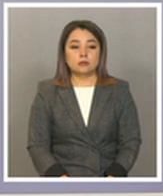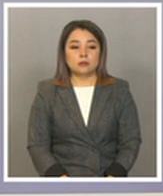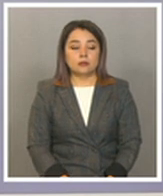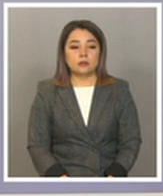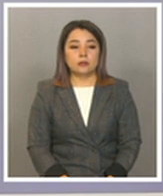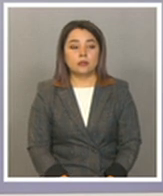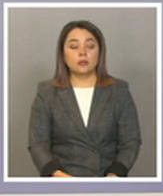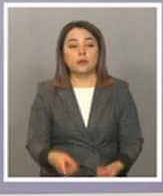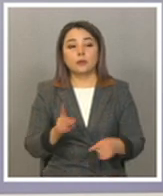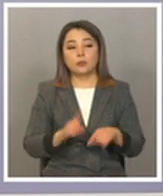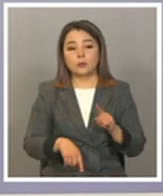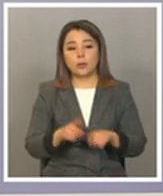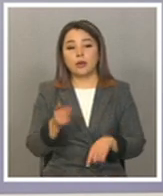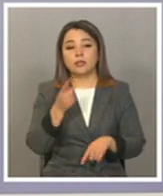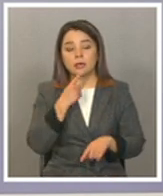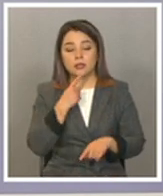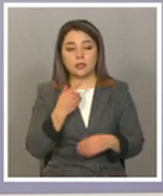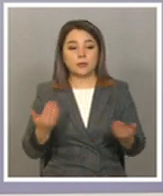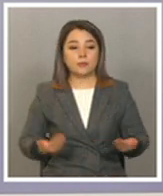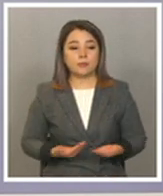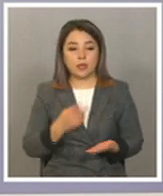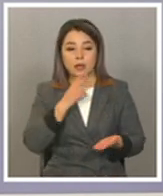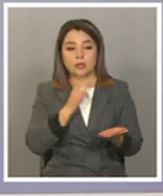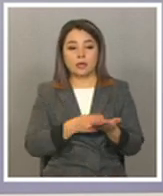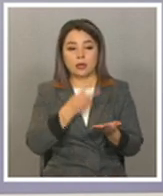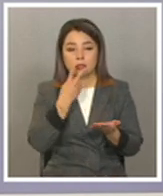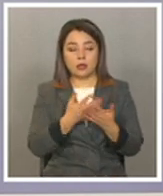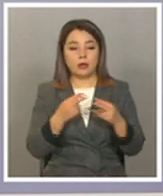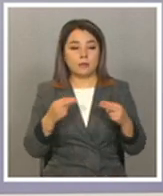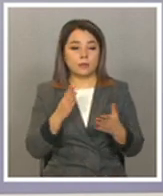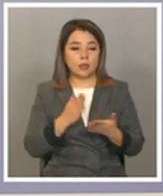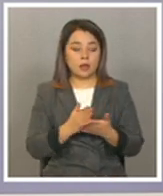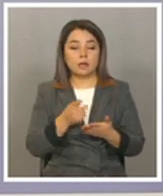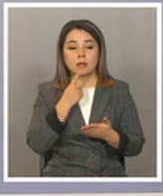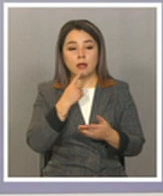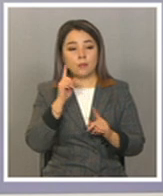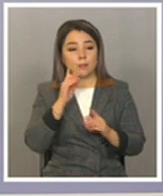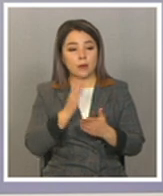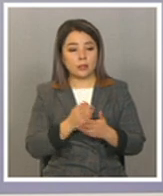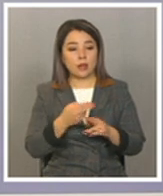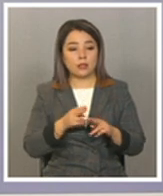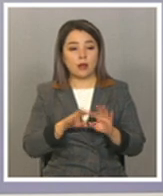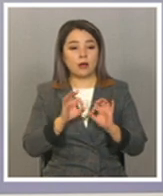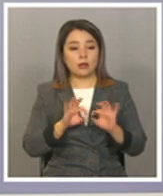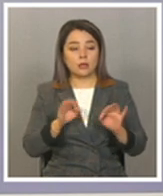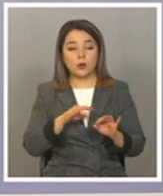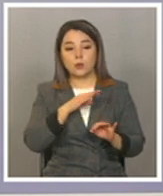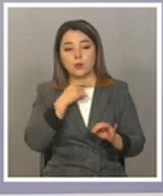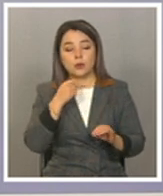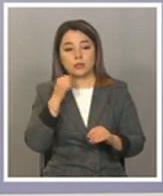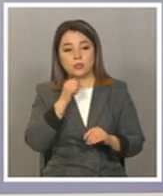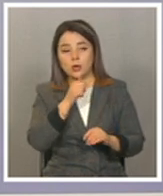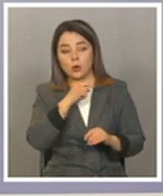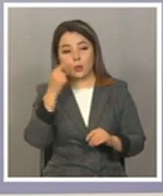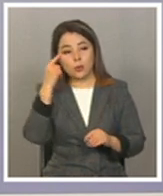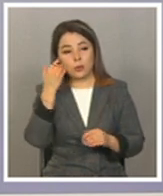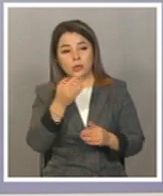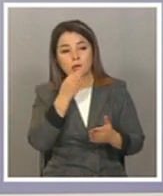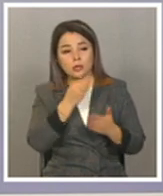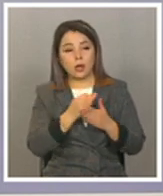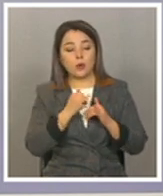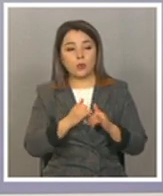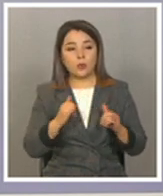Туған тілім – тірлігімнің айғағы. Тілім барда, айтылар сыр ойдағы. Өссе